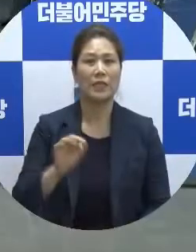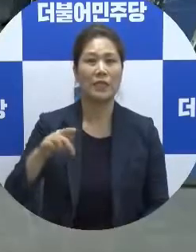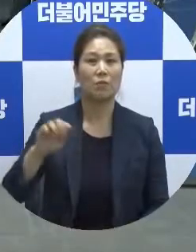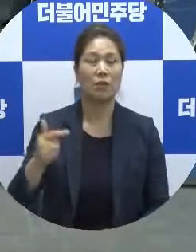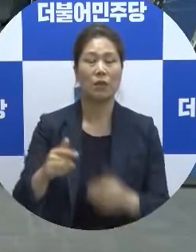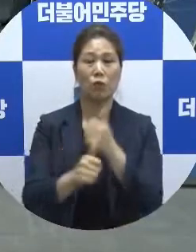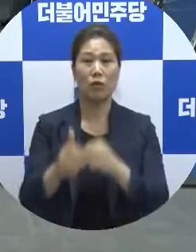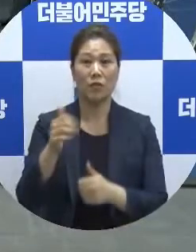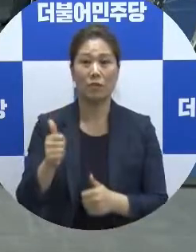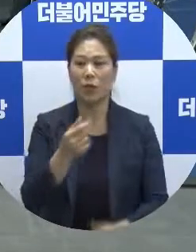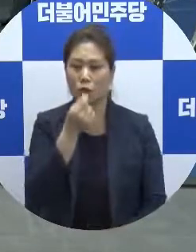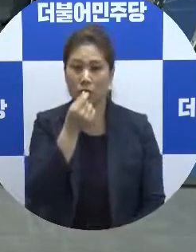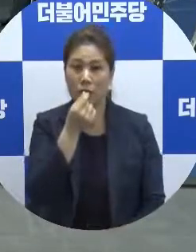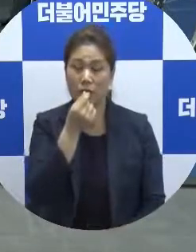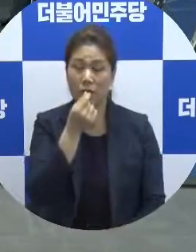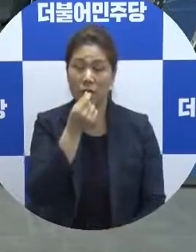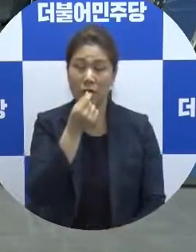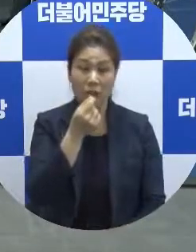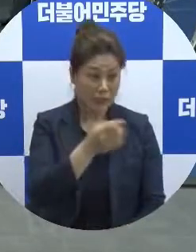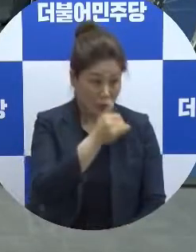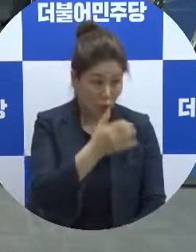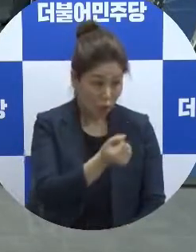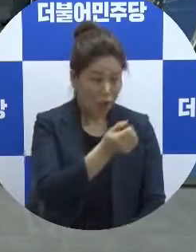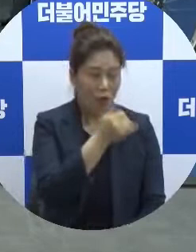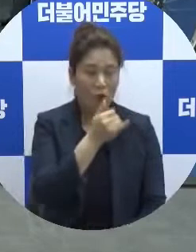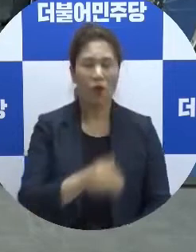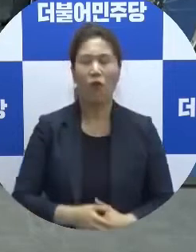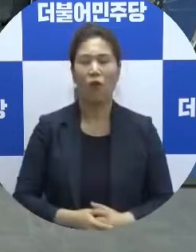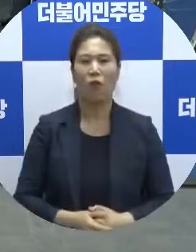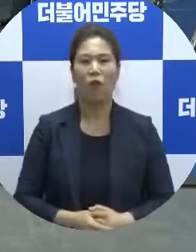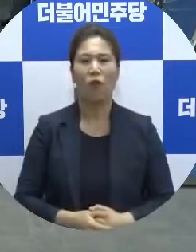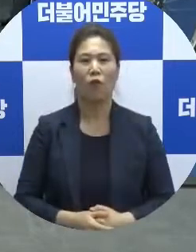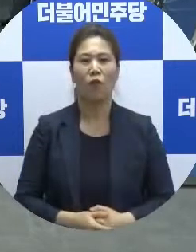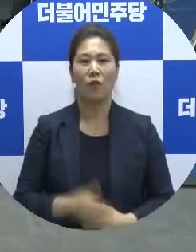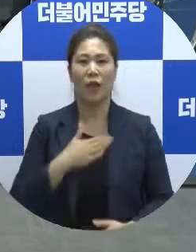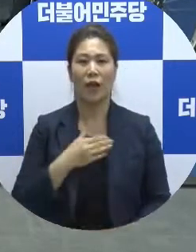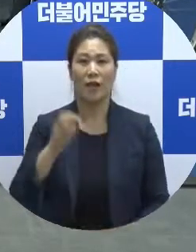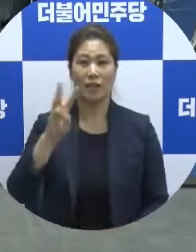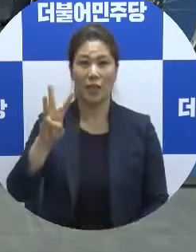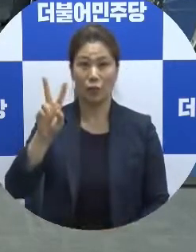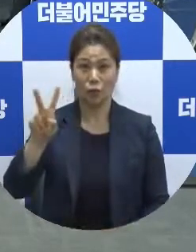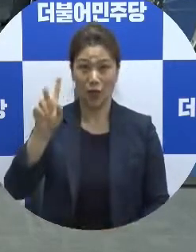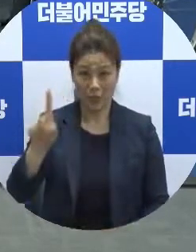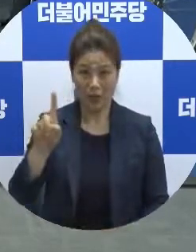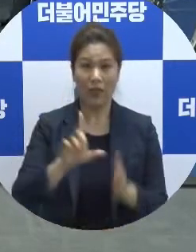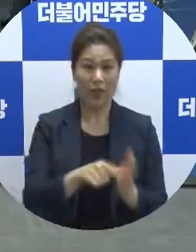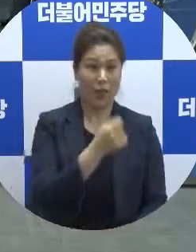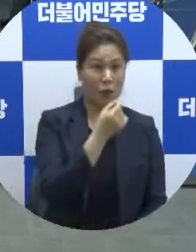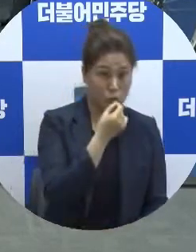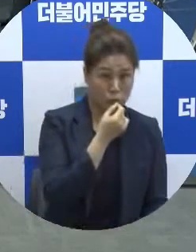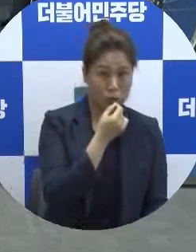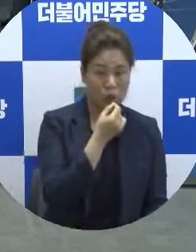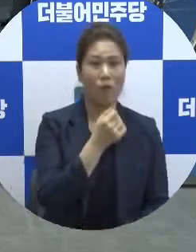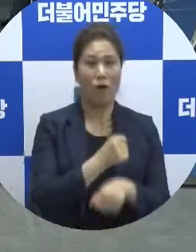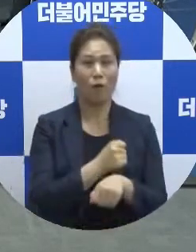이상민 위원장님께서 휘슬을 하나 받으실 겁니다. 받으셨죠? 네. 제가 셋, 둘, 하나 세면은 휘슬을